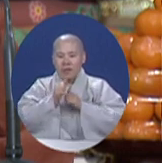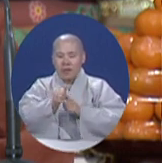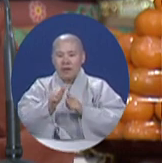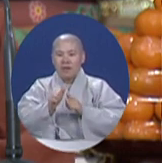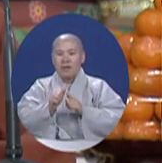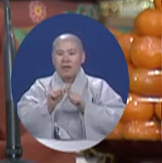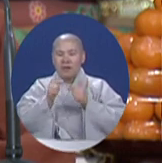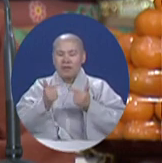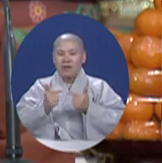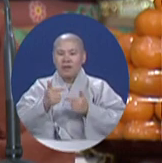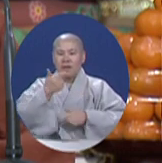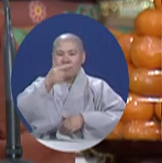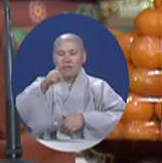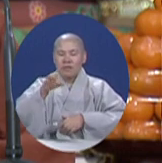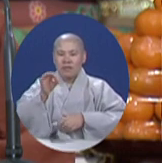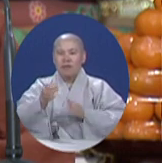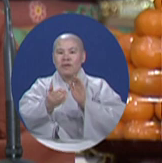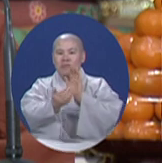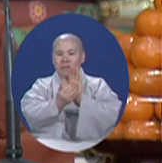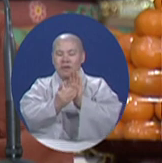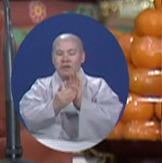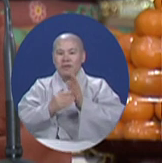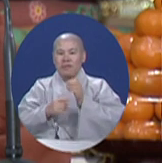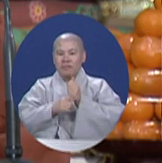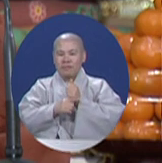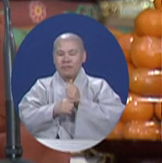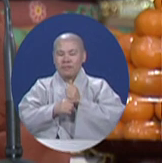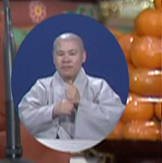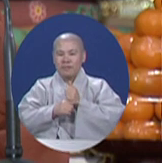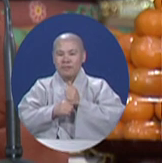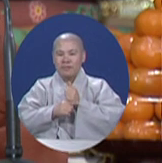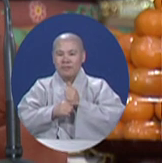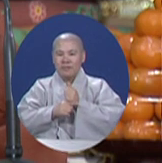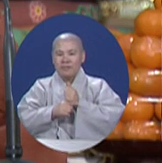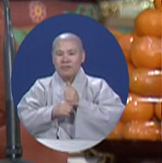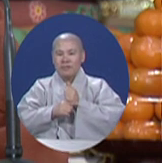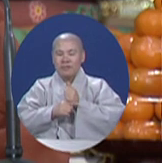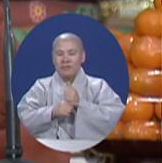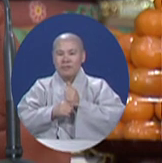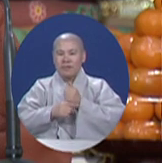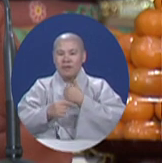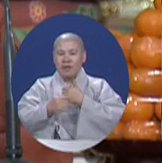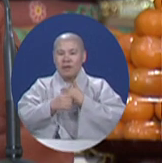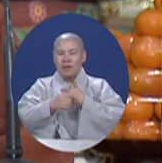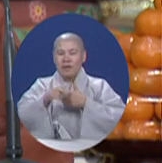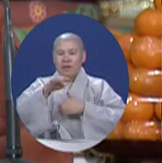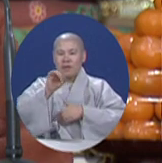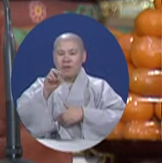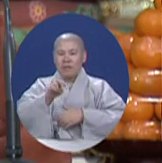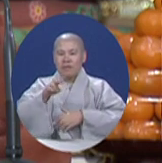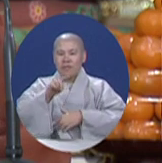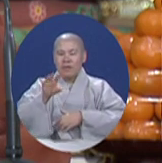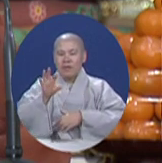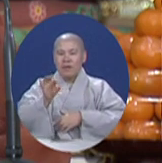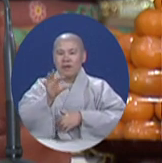육정을 막는 거거든요. 그래 되면 심상이 양멸하면